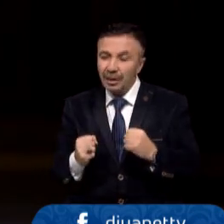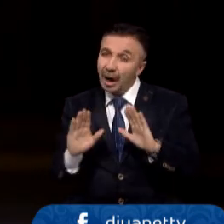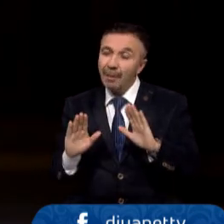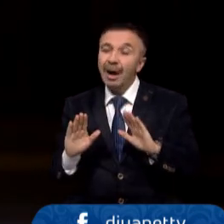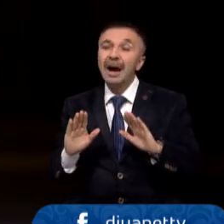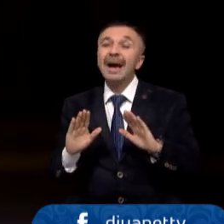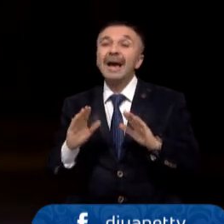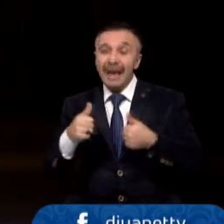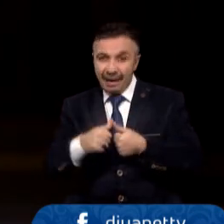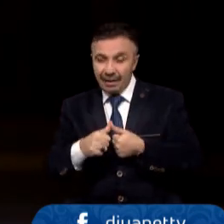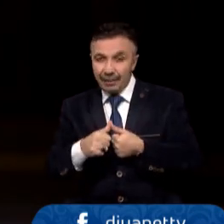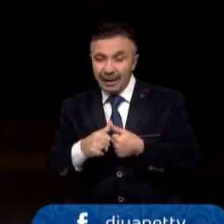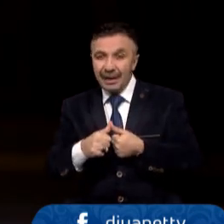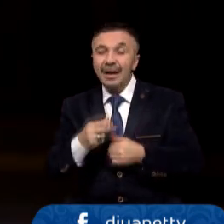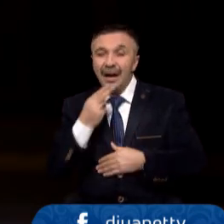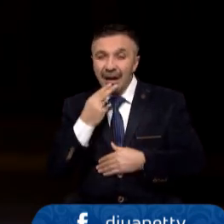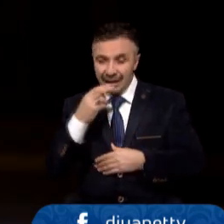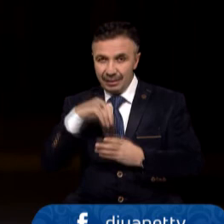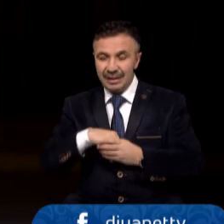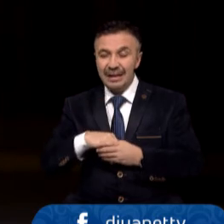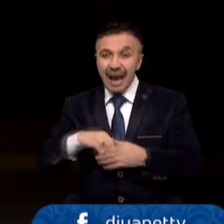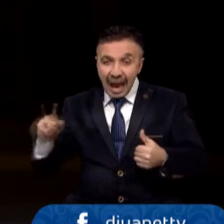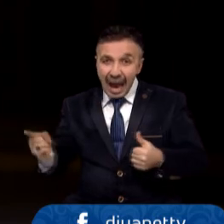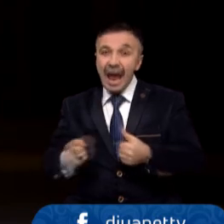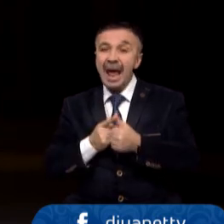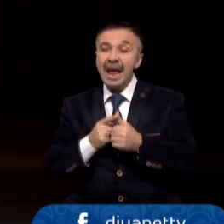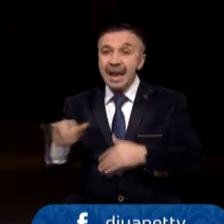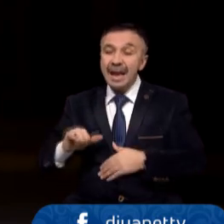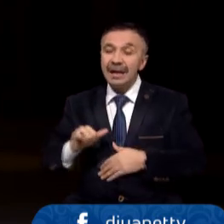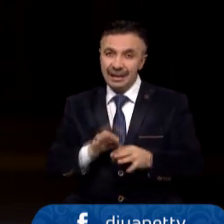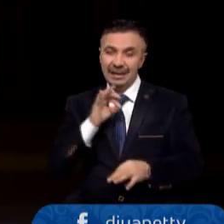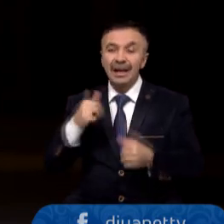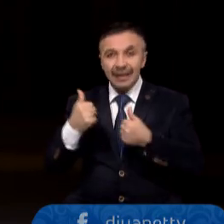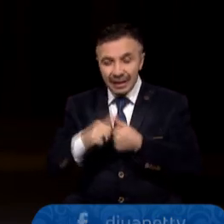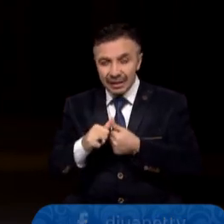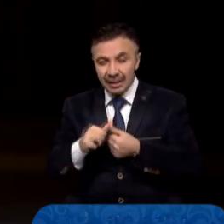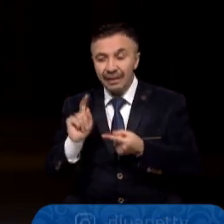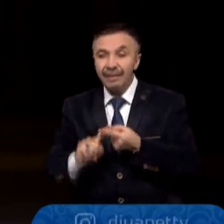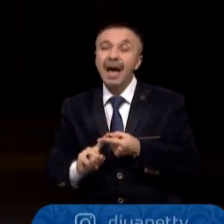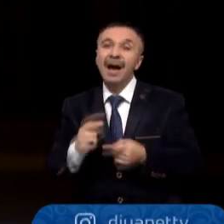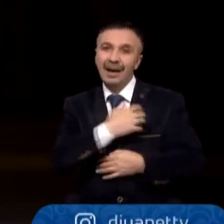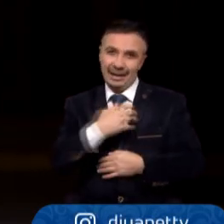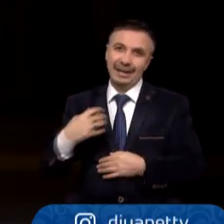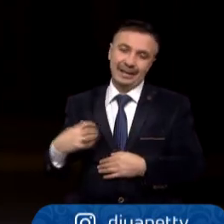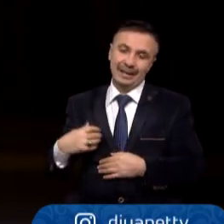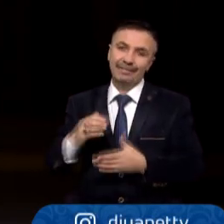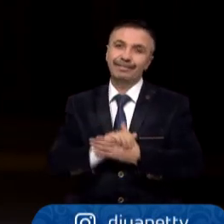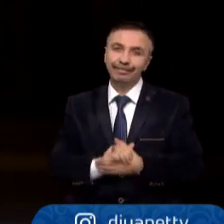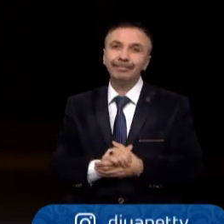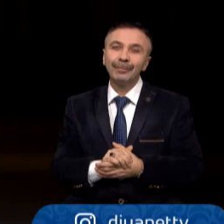arama bu evli bir hanımefendi için en yakın insan eşidir